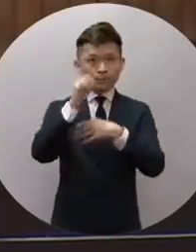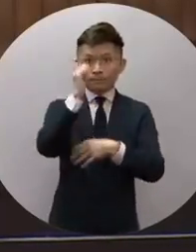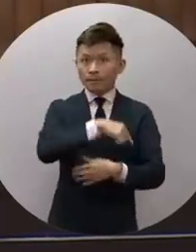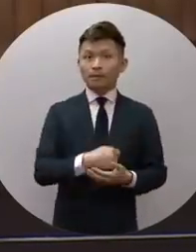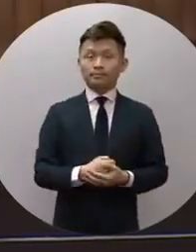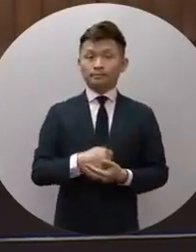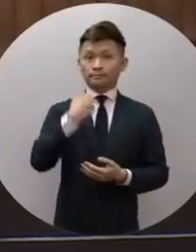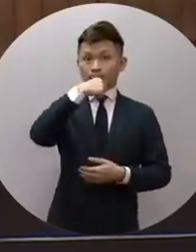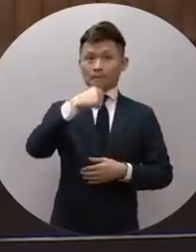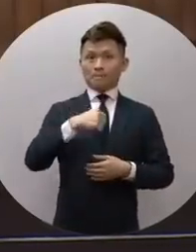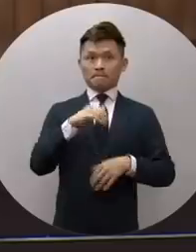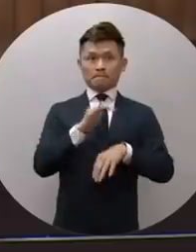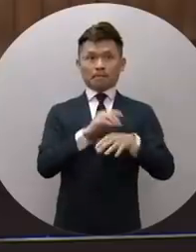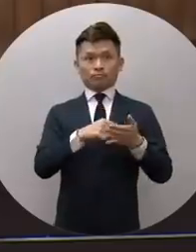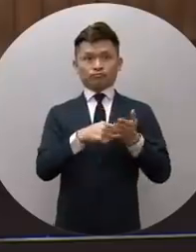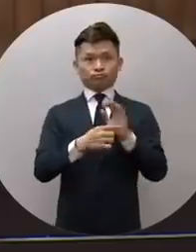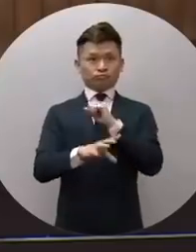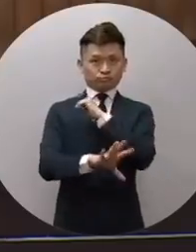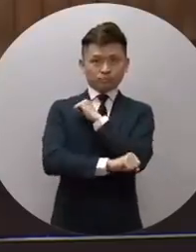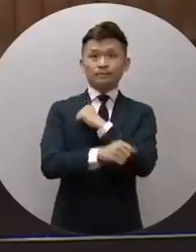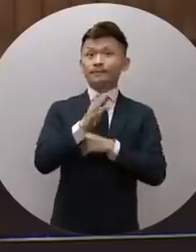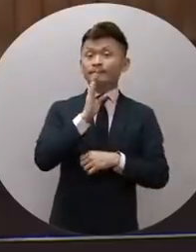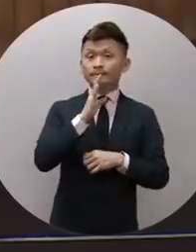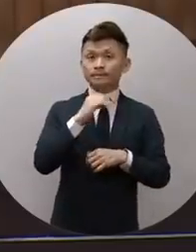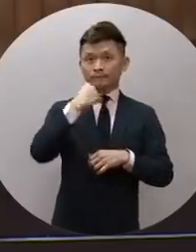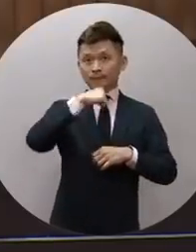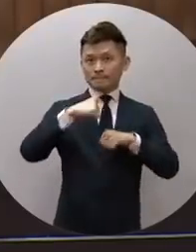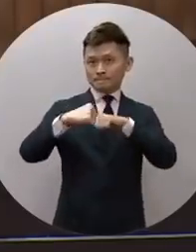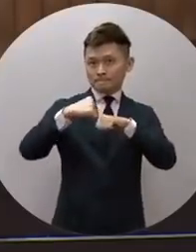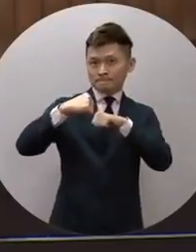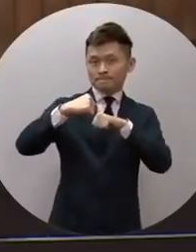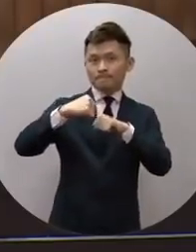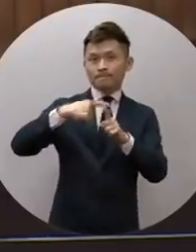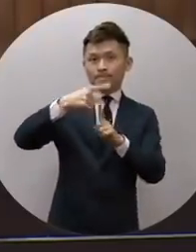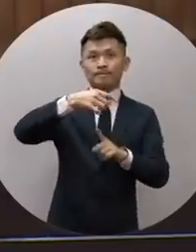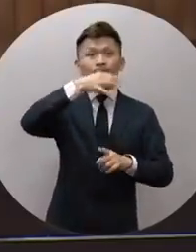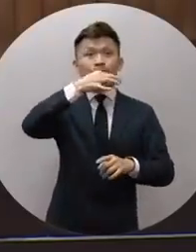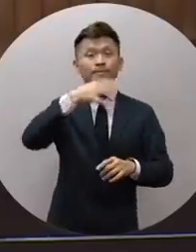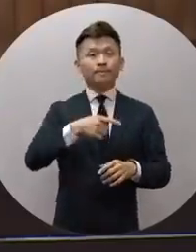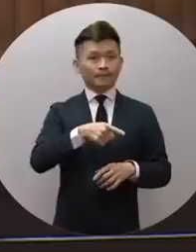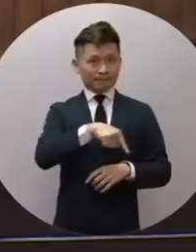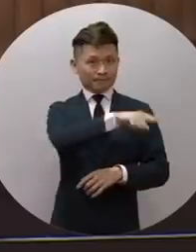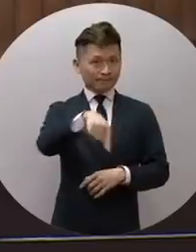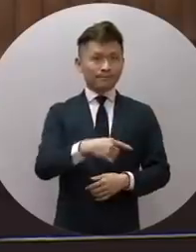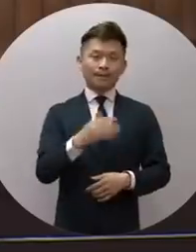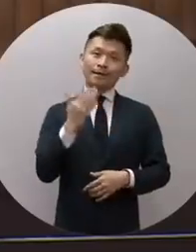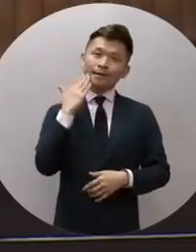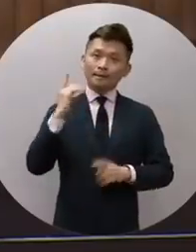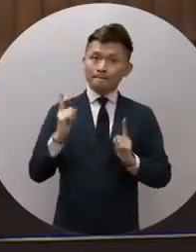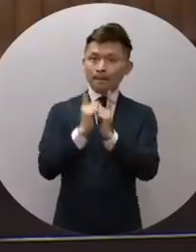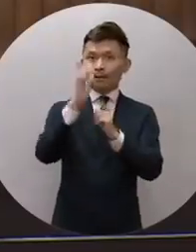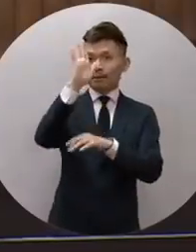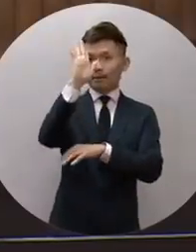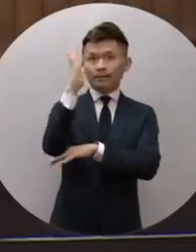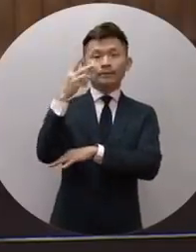台湾实力的奠基者，台湾竞争力的根源。但是很遗憾，一到政治的领